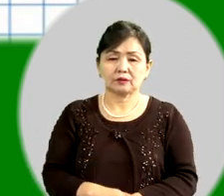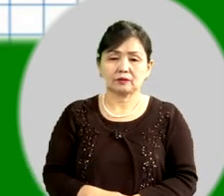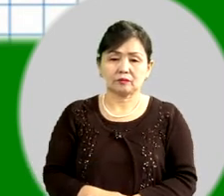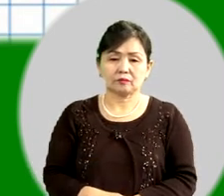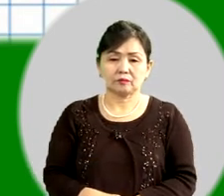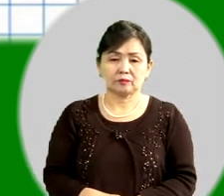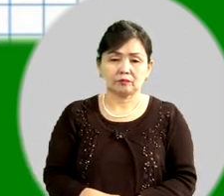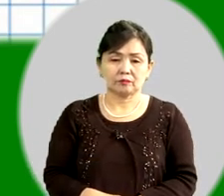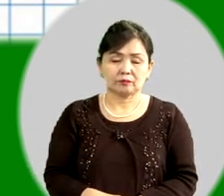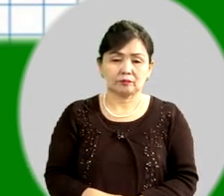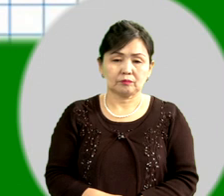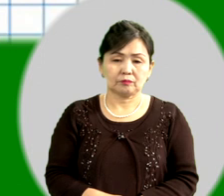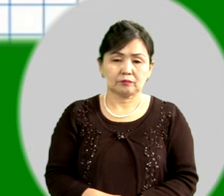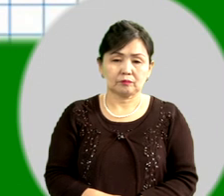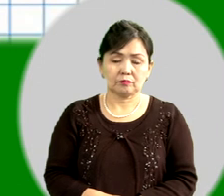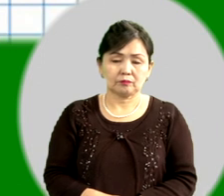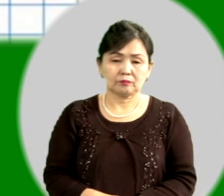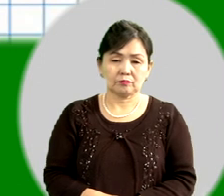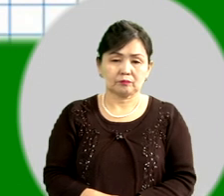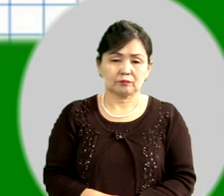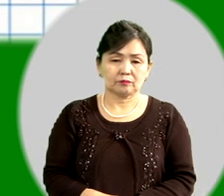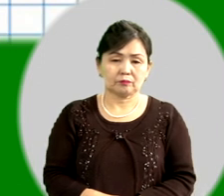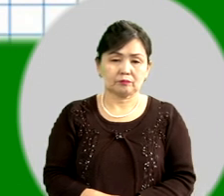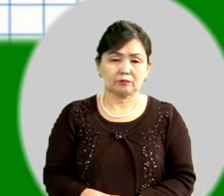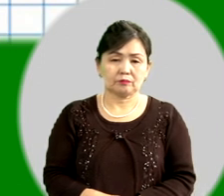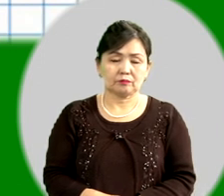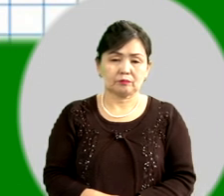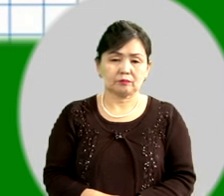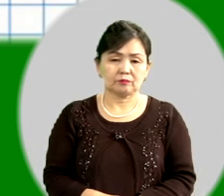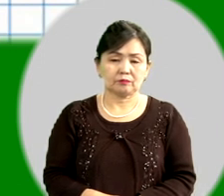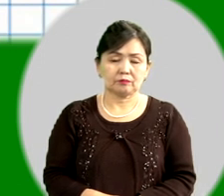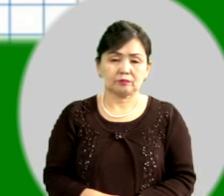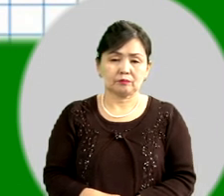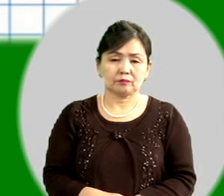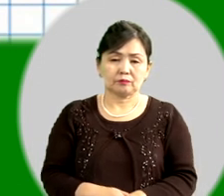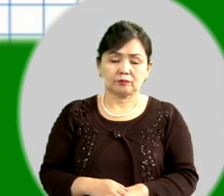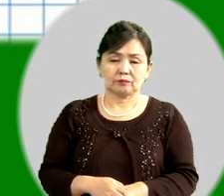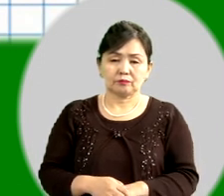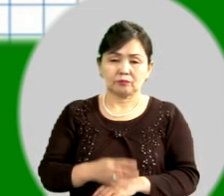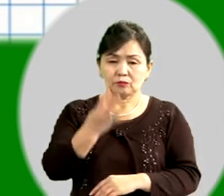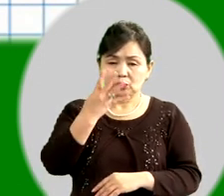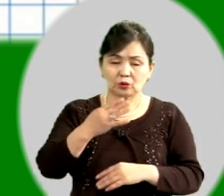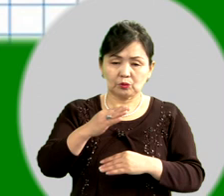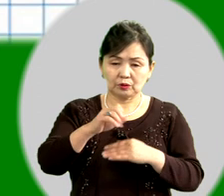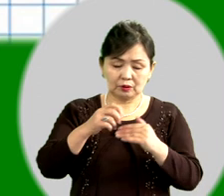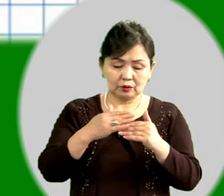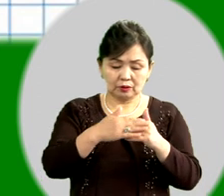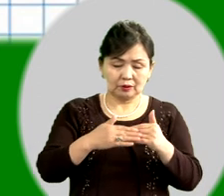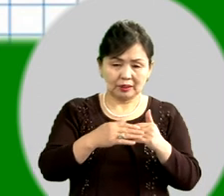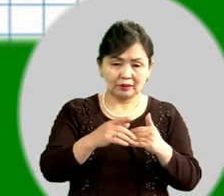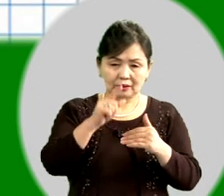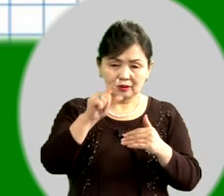талс, дөрөв дахь талс. Эндээс харахад кубийн дөрвөн талс нэг игнэнд барилсан байна. Өөрөөр